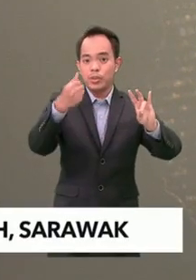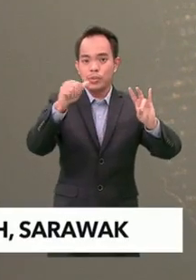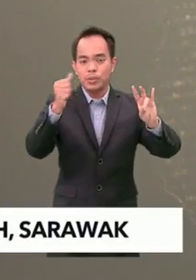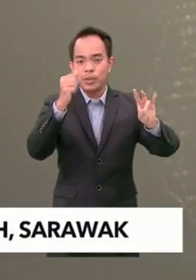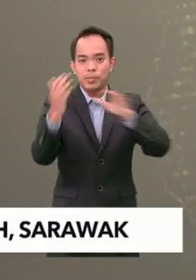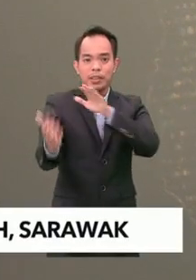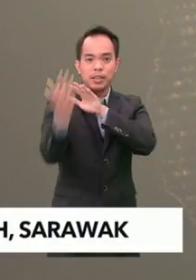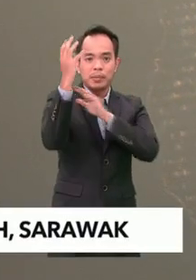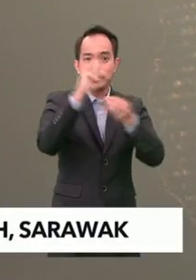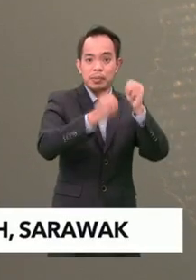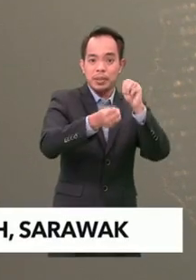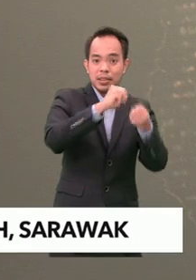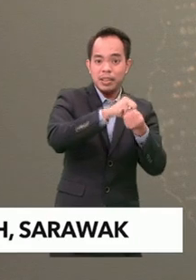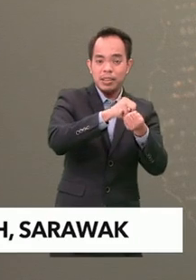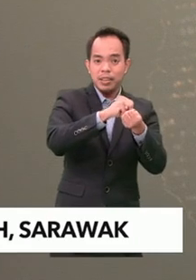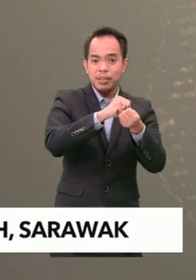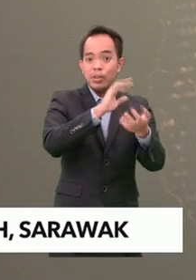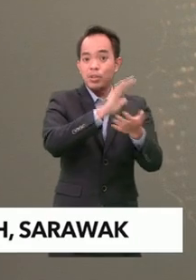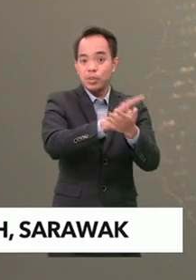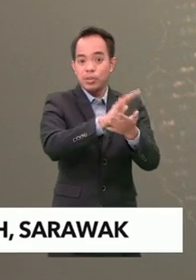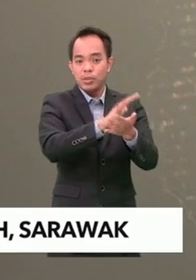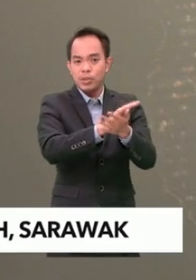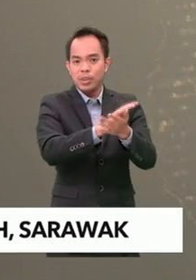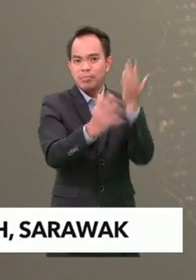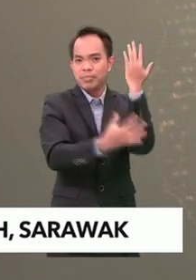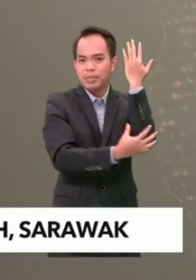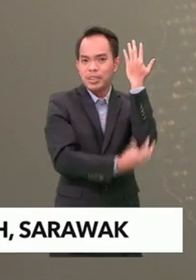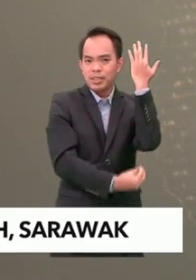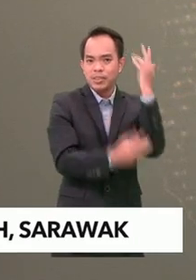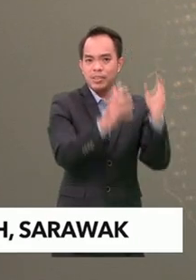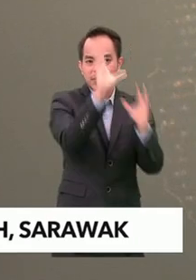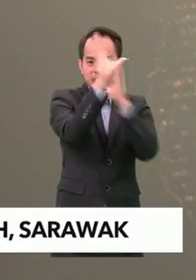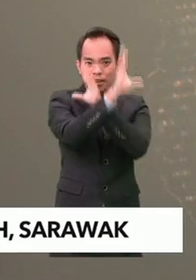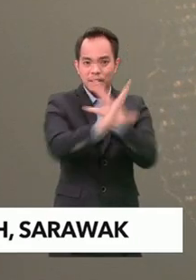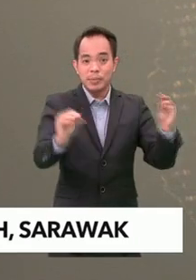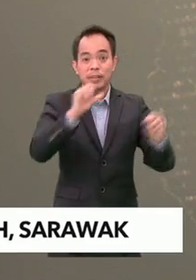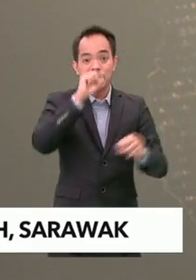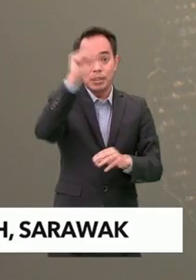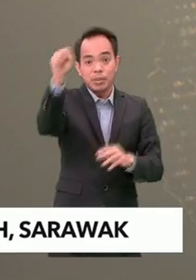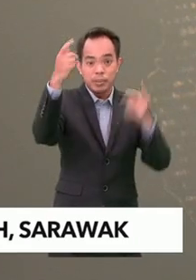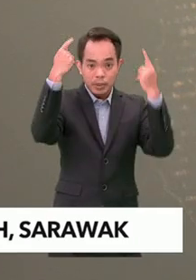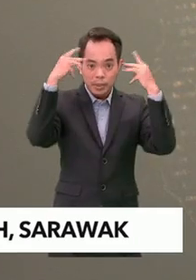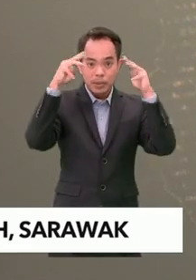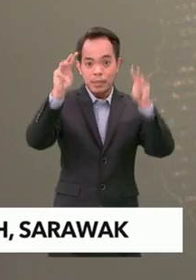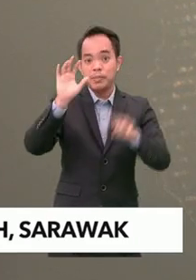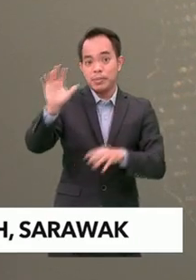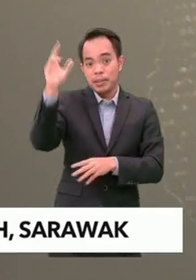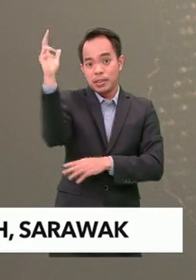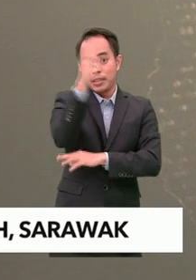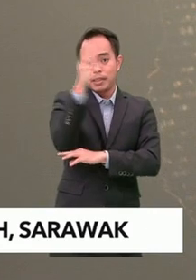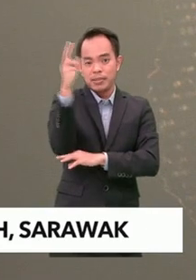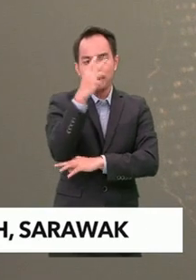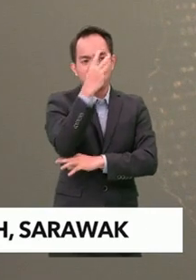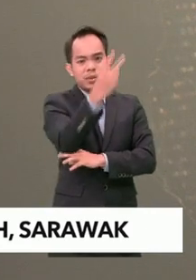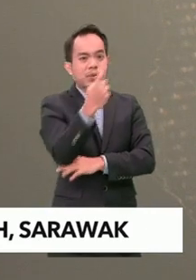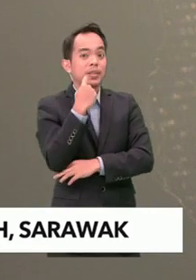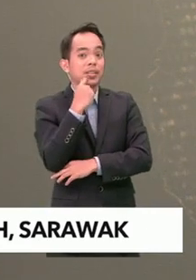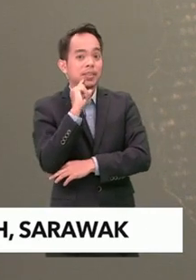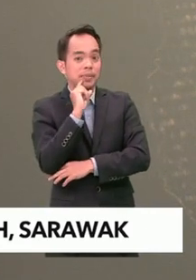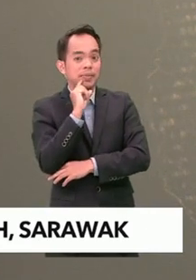mengatasi isu penyelenggaraan sekolah-sekolah daif di Sabah dan juga di Sarawak. Perdana Menteri berkata kerajaan sentiasa memandang serius perkara